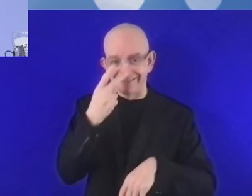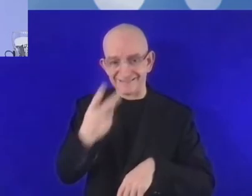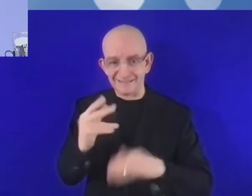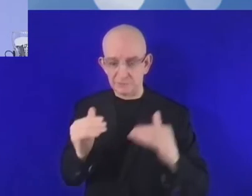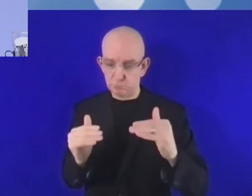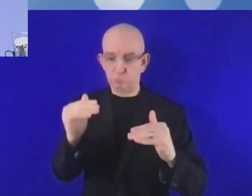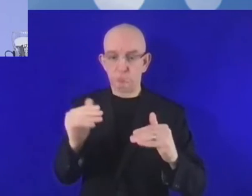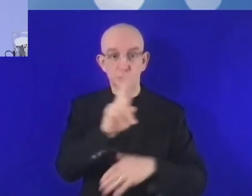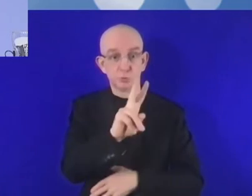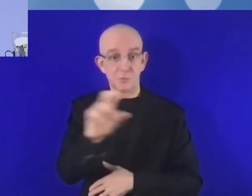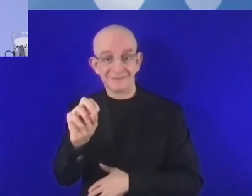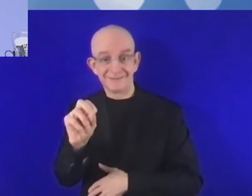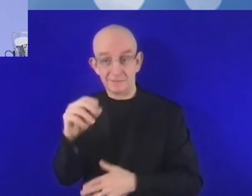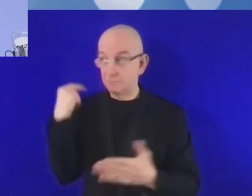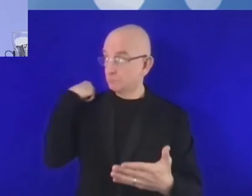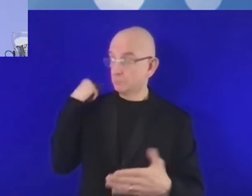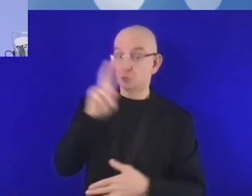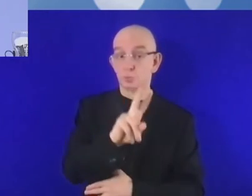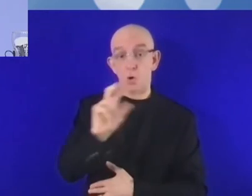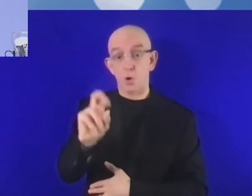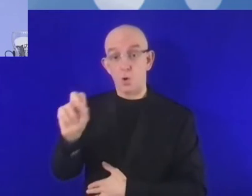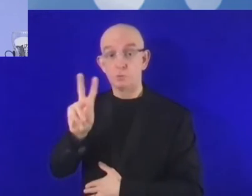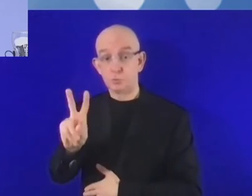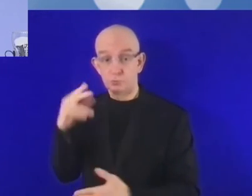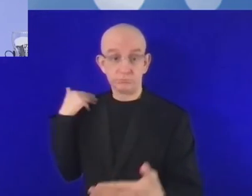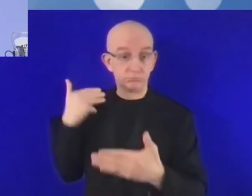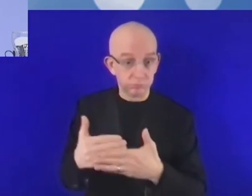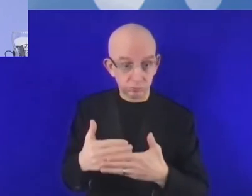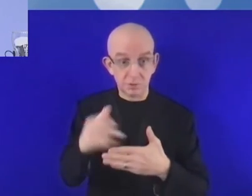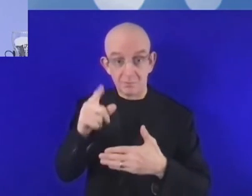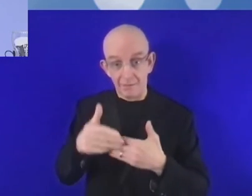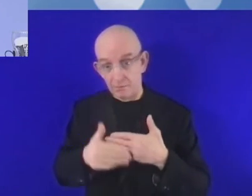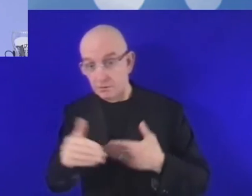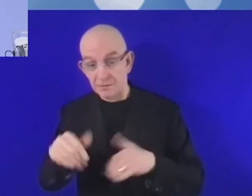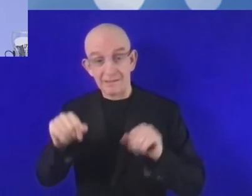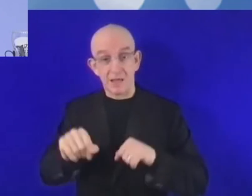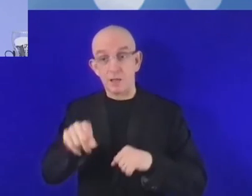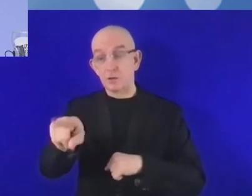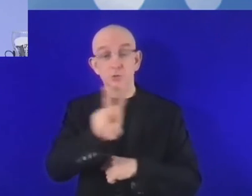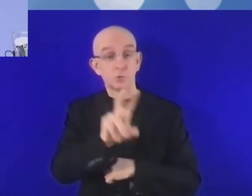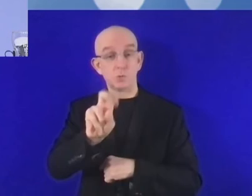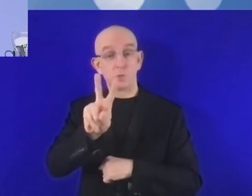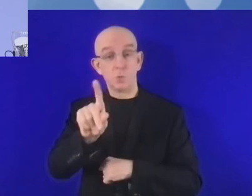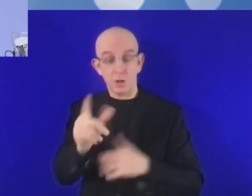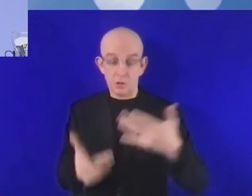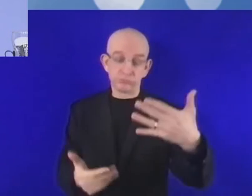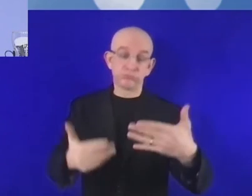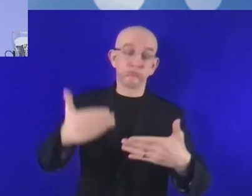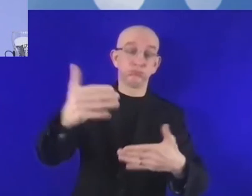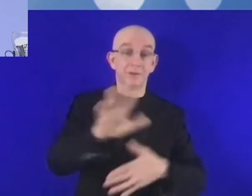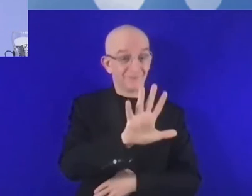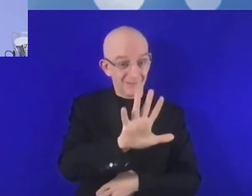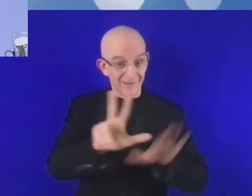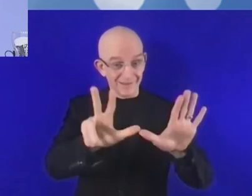большой рост, существенный рост экономики. Мы говорится о том, что такие инвестиции